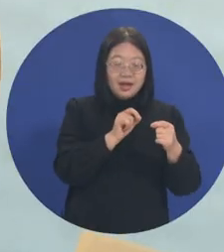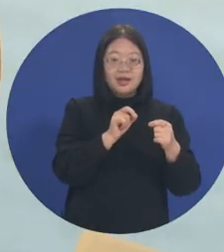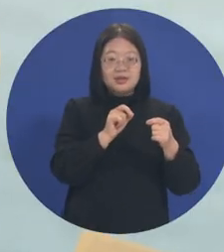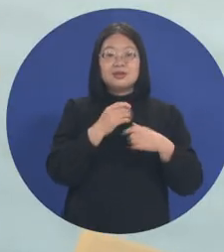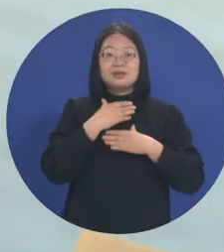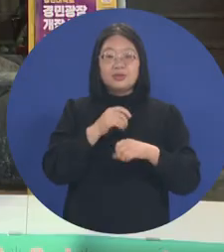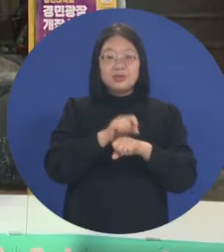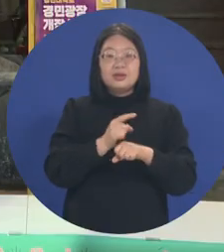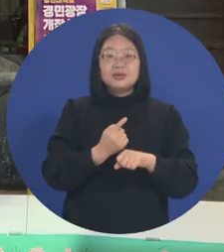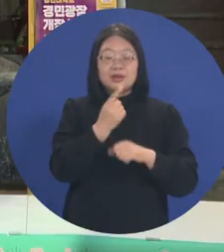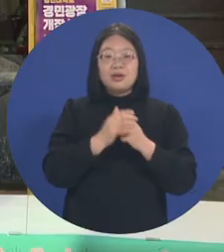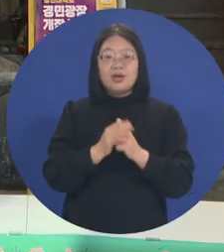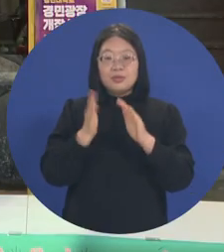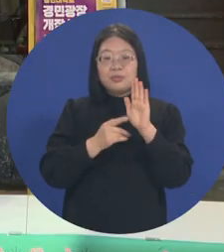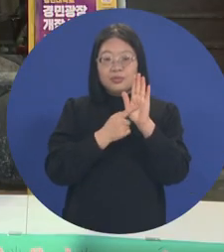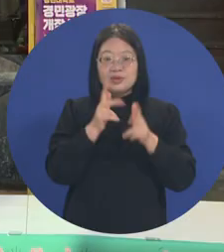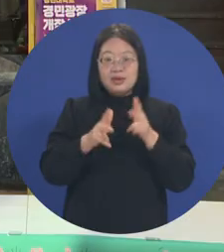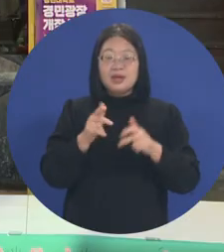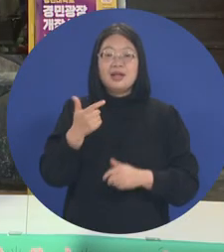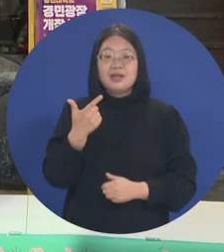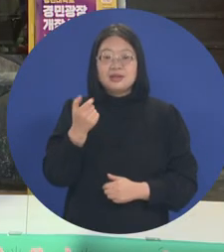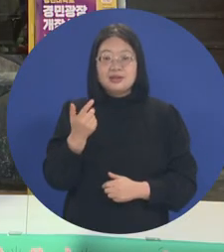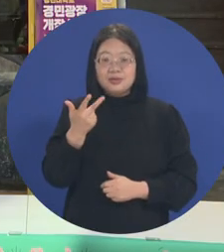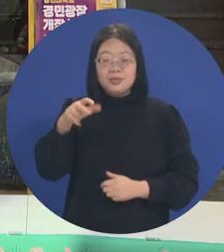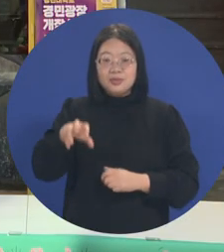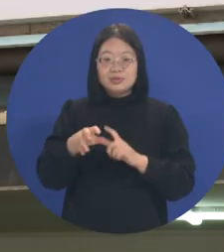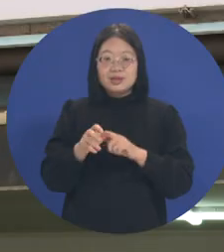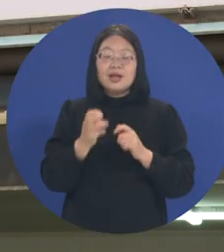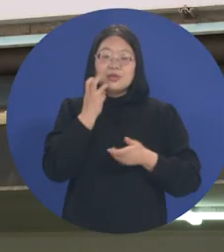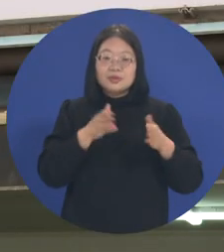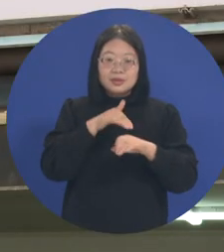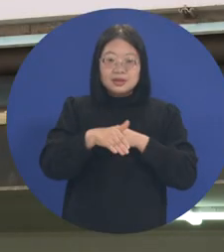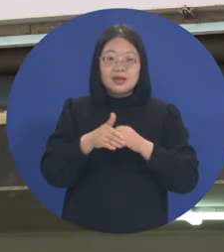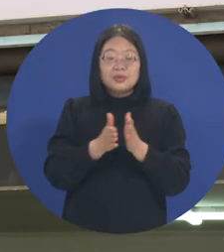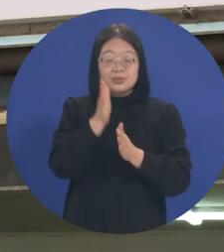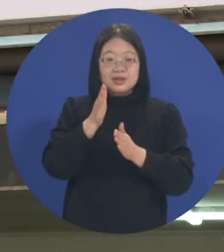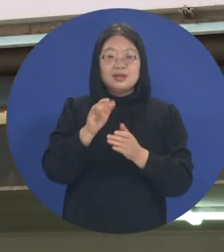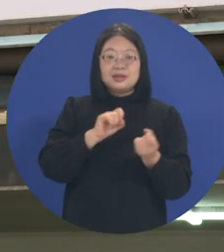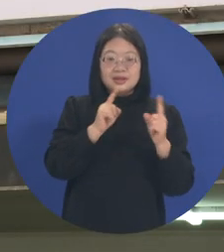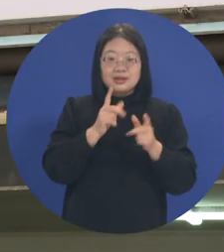현재 도는 정부 공모사업 67곳에 경기도형